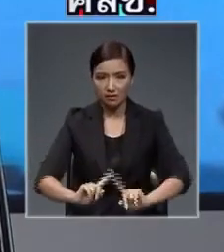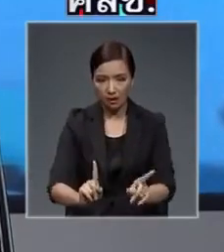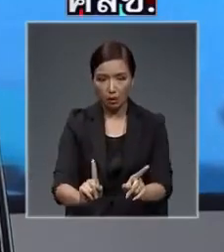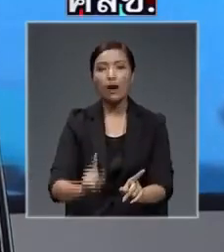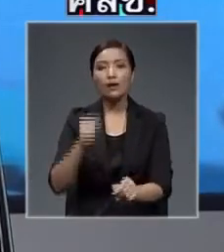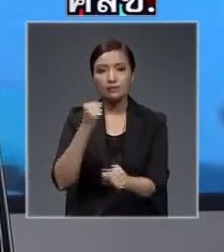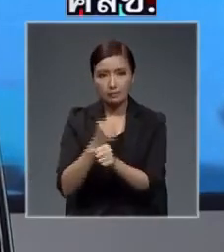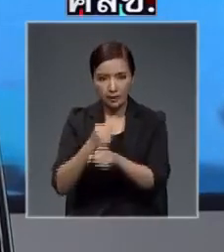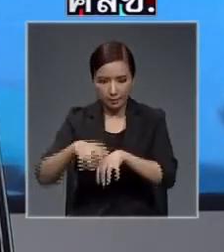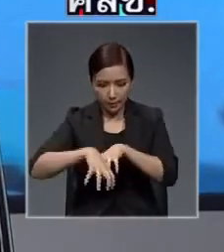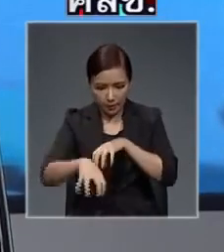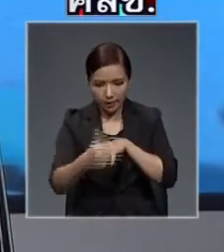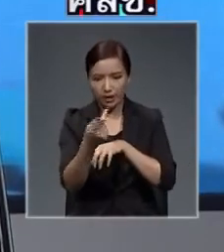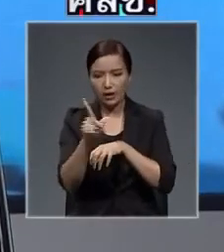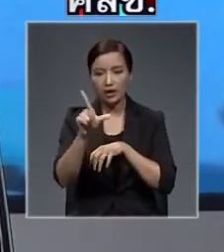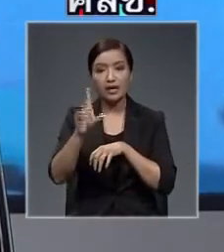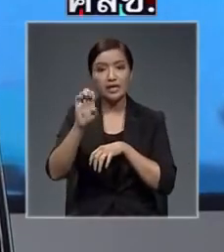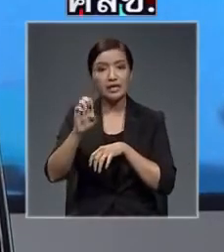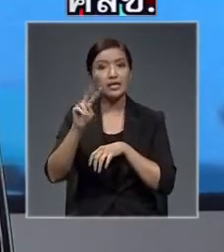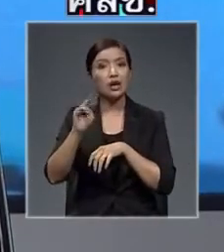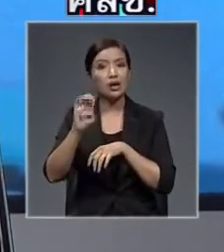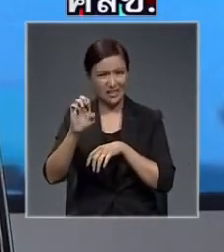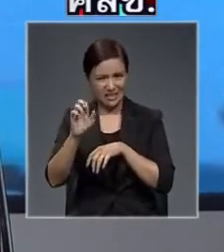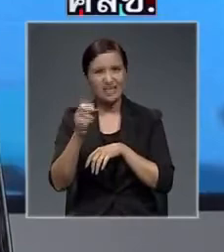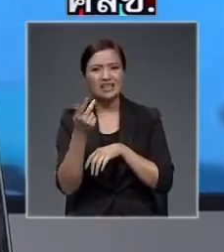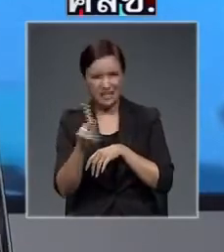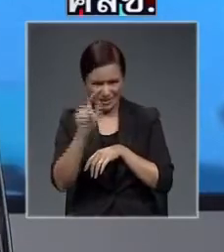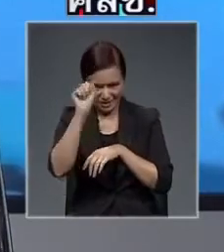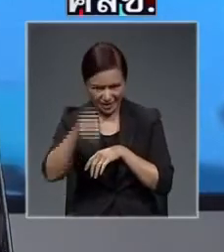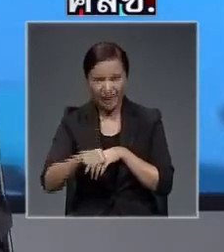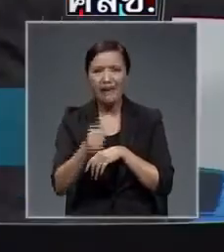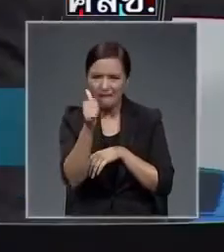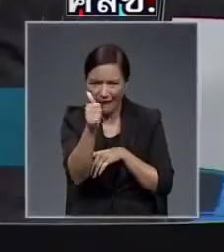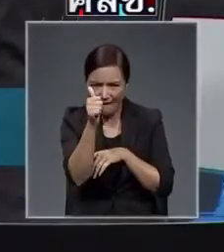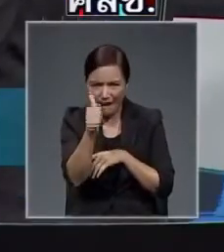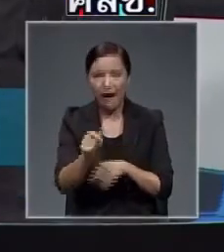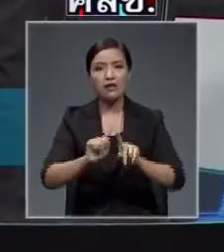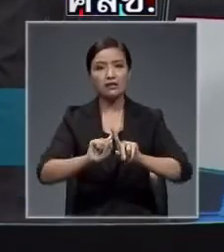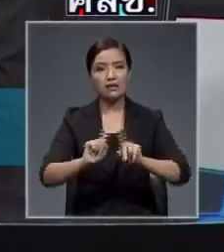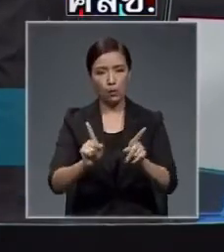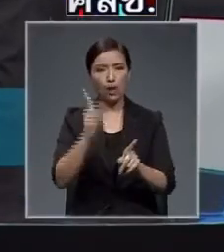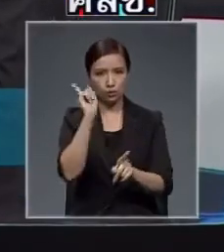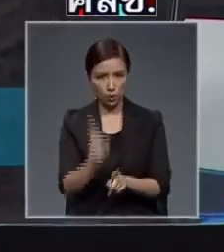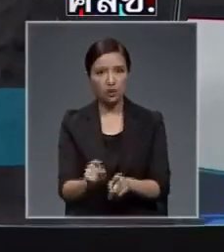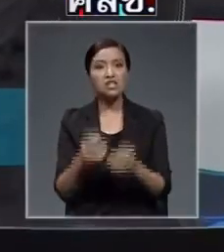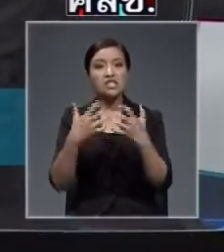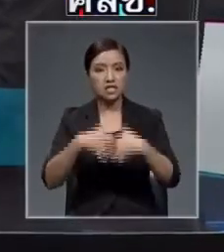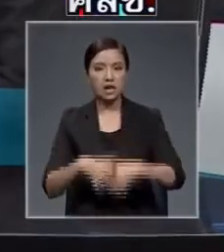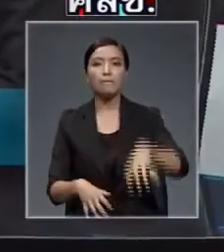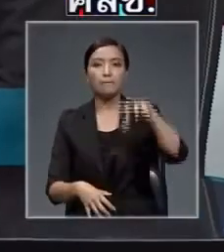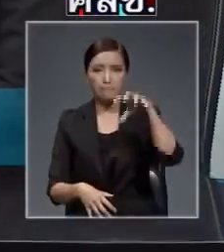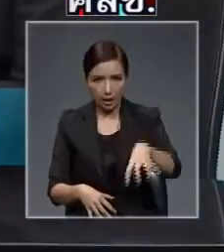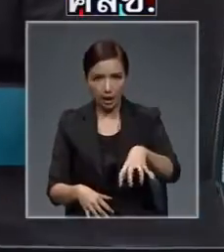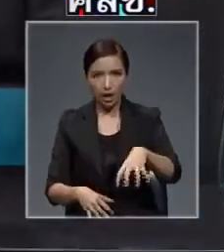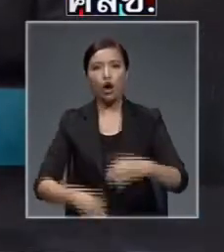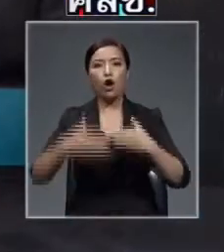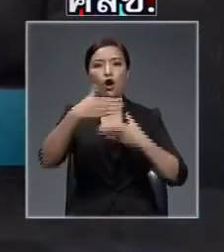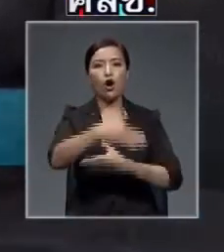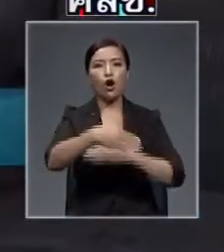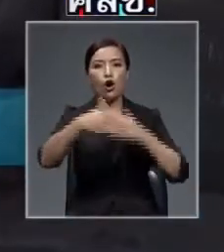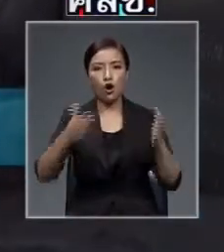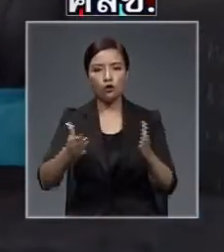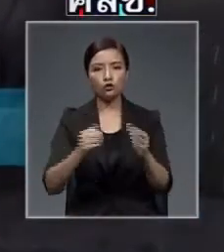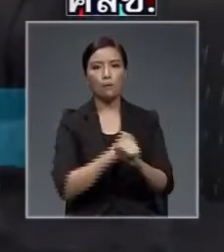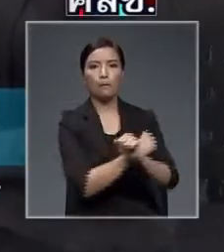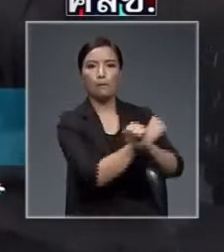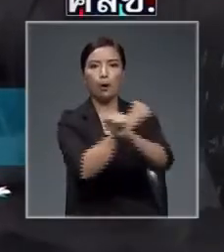หล่านี้อยู่ในย่านชุมชนแต่ว่าคุณตั้งแล้วว่าถูกหรือไม่กระบวนการในการจะกั้นแล้วก็รังสีต่างๆที่จะไปแผ่